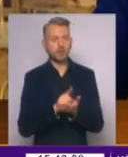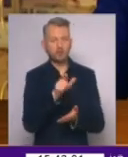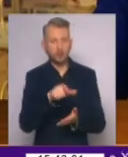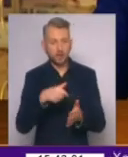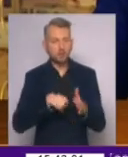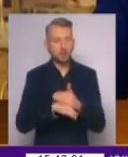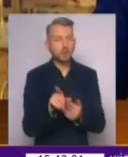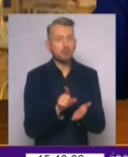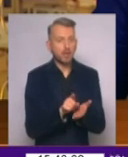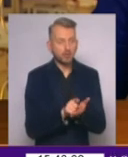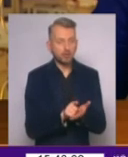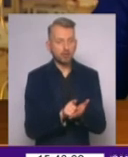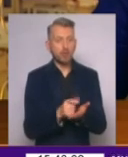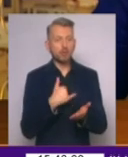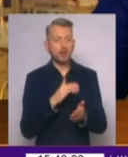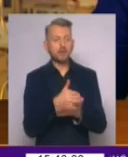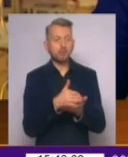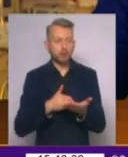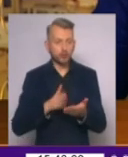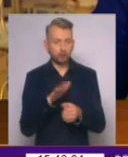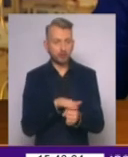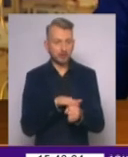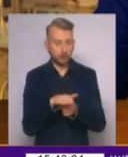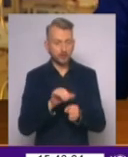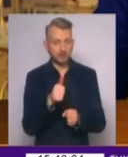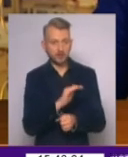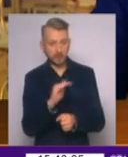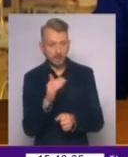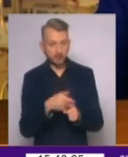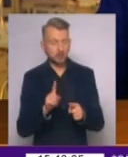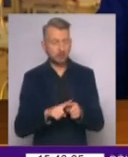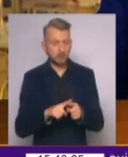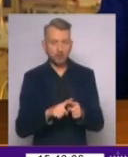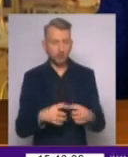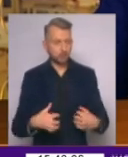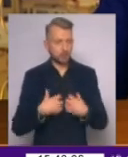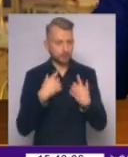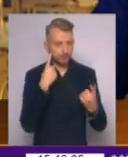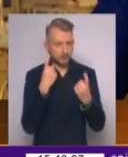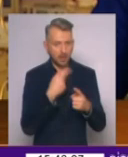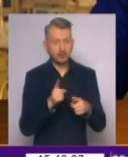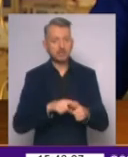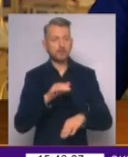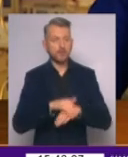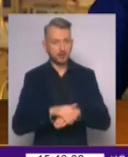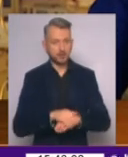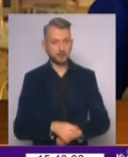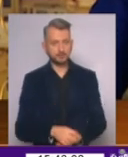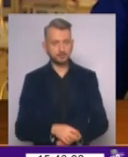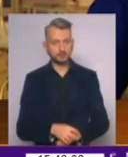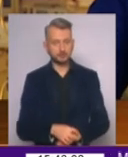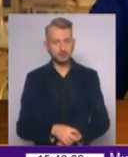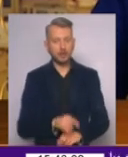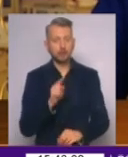підуть на пенсію. У нас тільки наполовину буде заповнена первинка. Це, звичайно, кричущі дані, але це є факт.